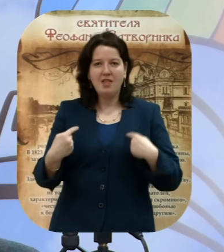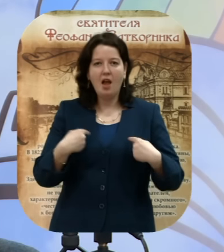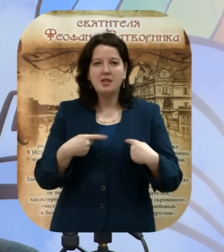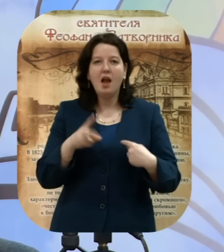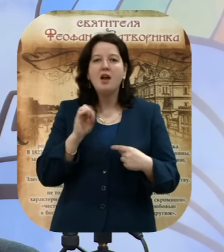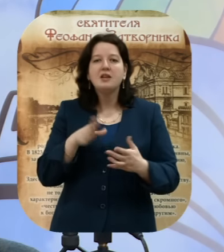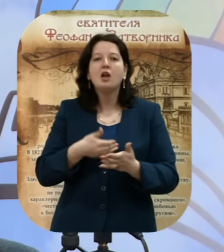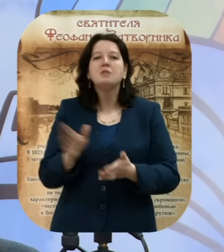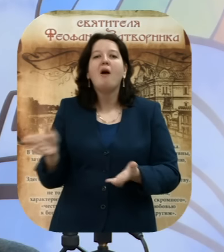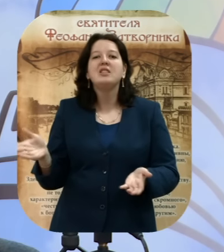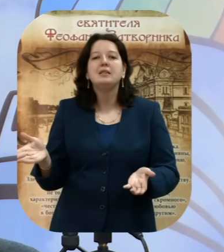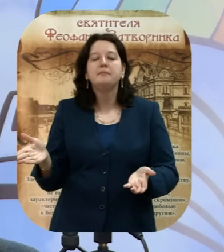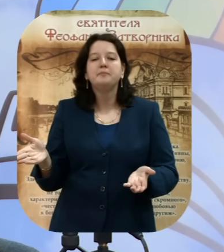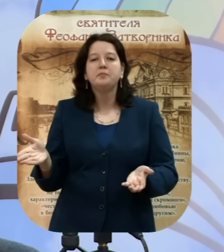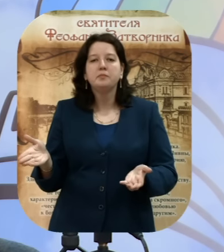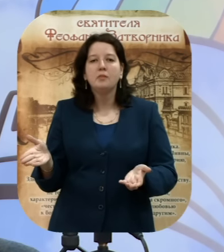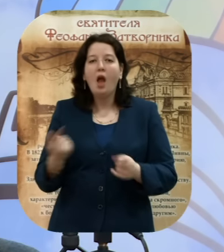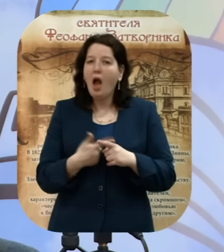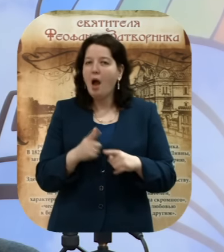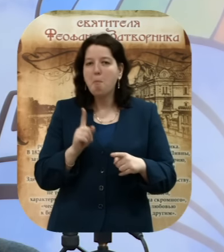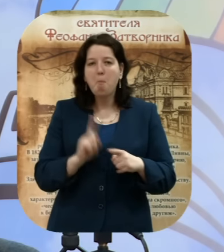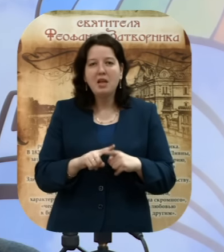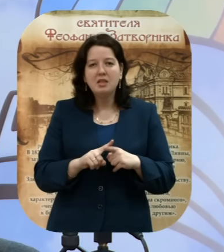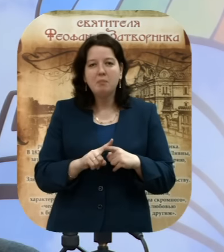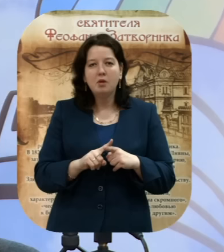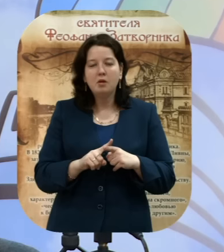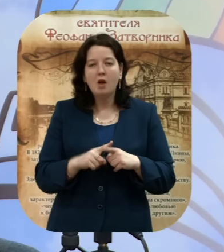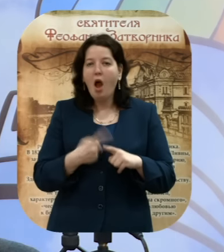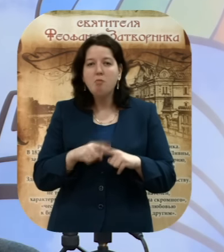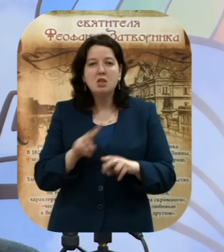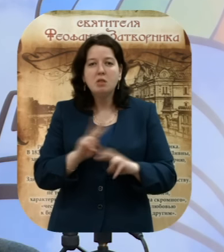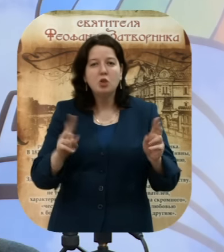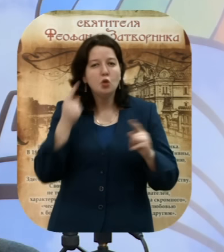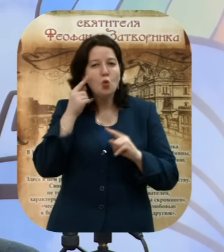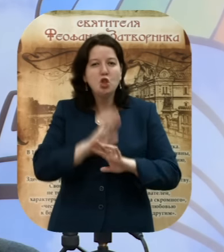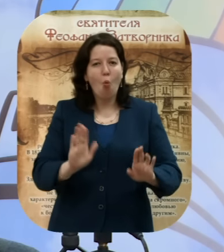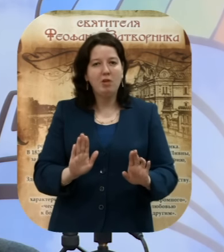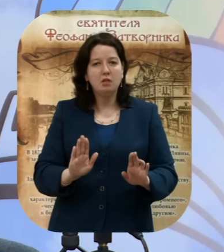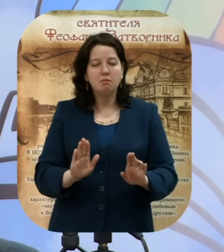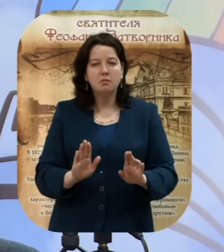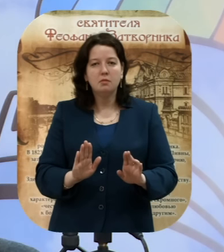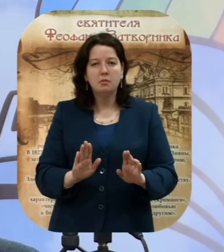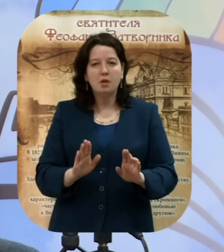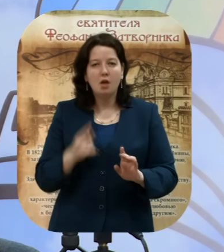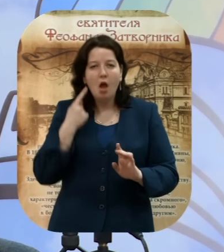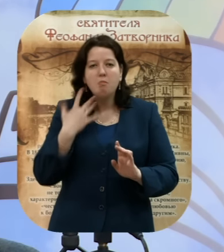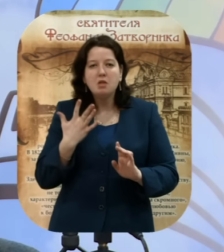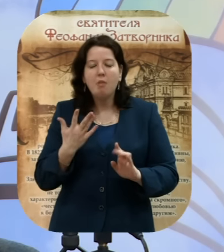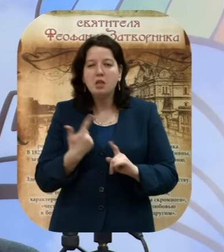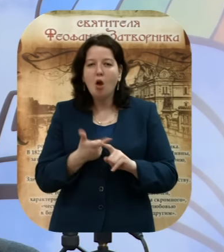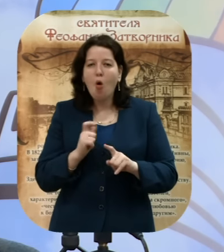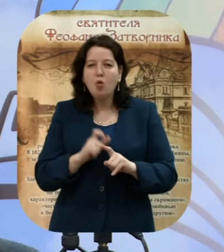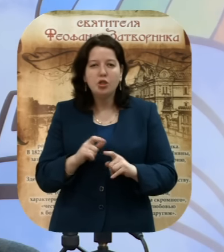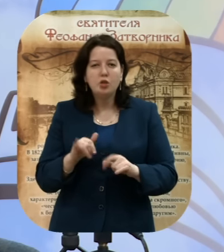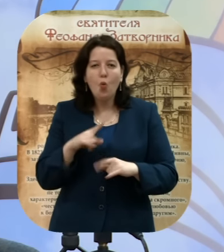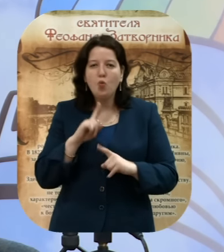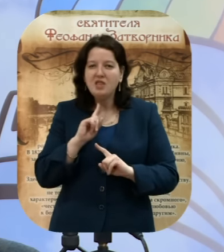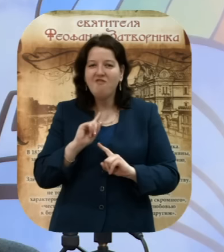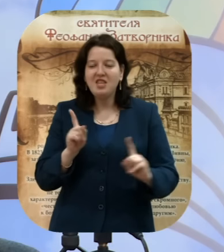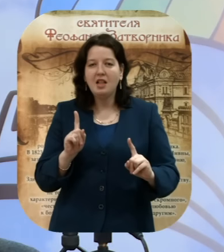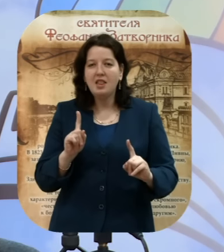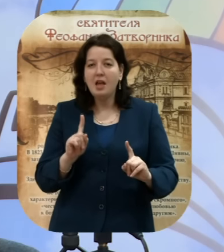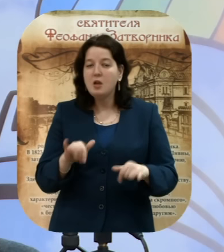избавиться? Об этом никто не думает. Вы понимаете, удивительная